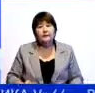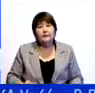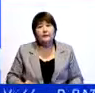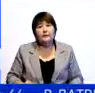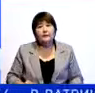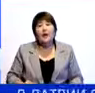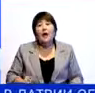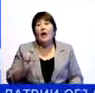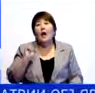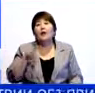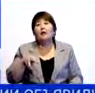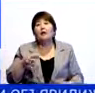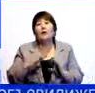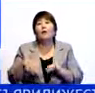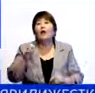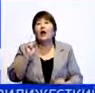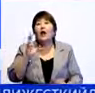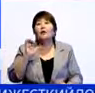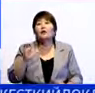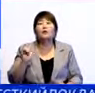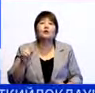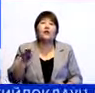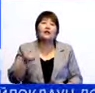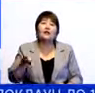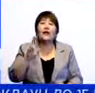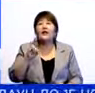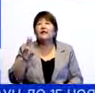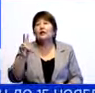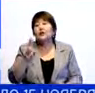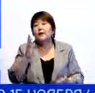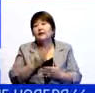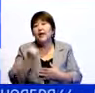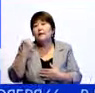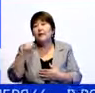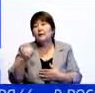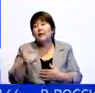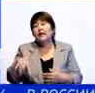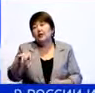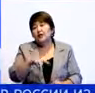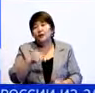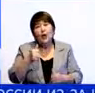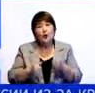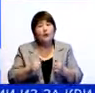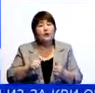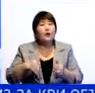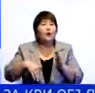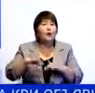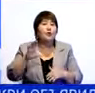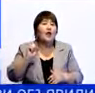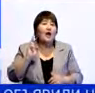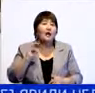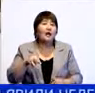акима аульного округа аксу володарского района канат не отколов стал победителем республиканского конкурса лучший аким